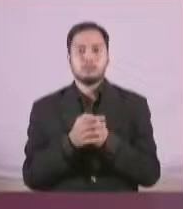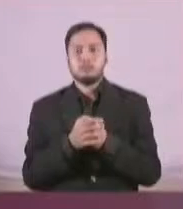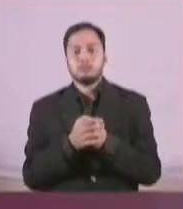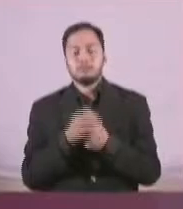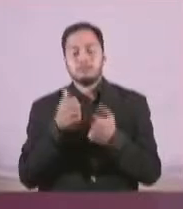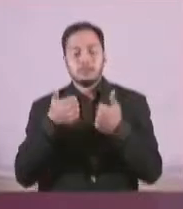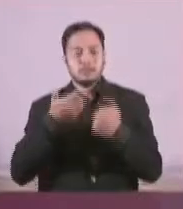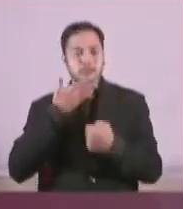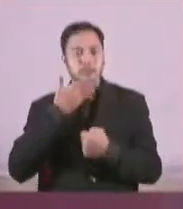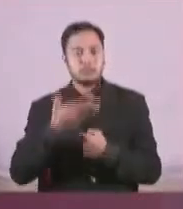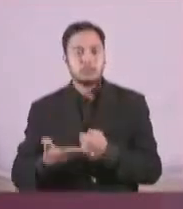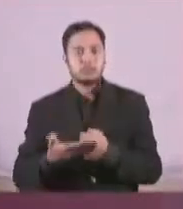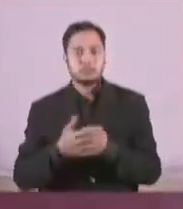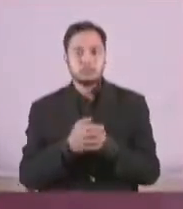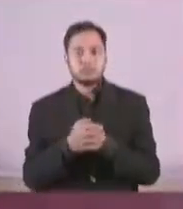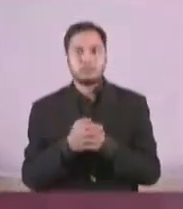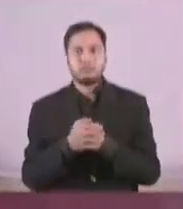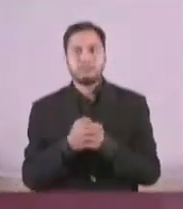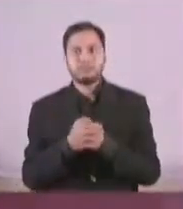kasih.